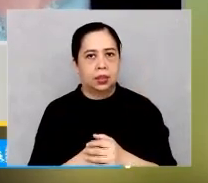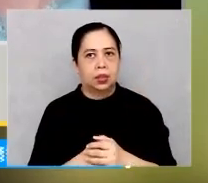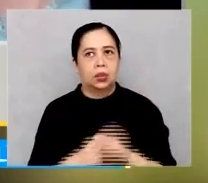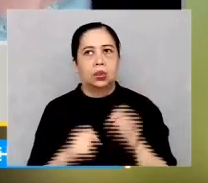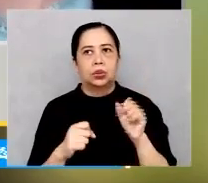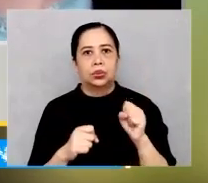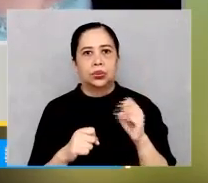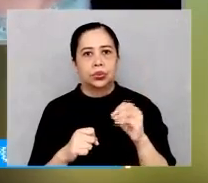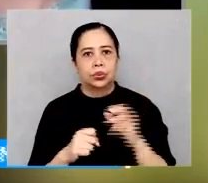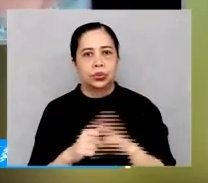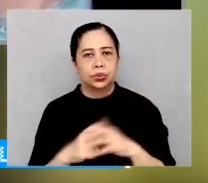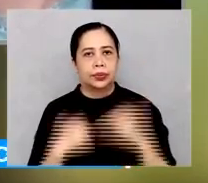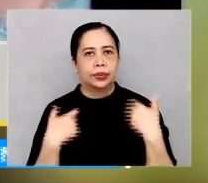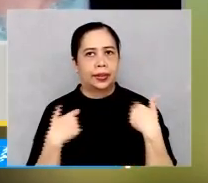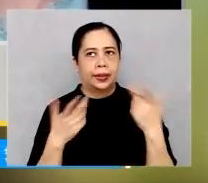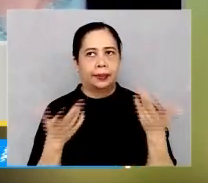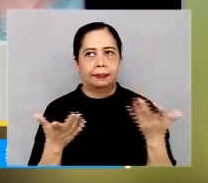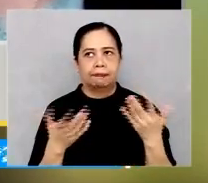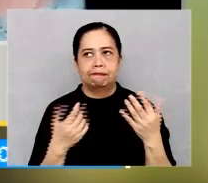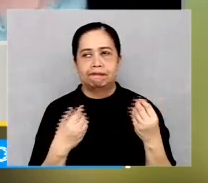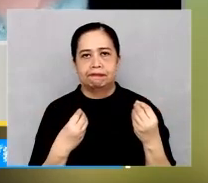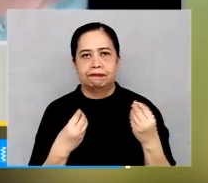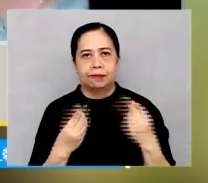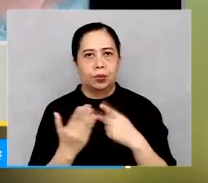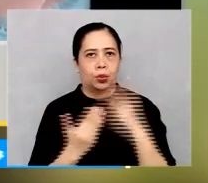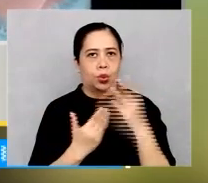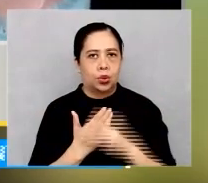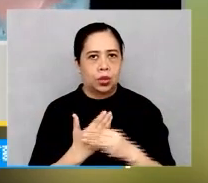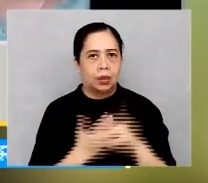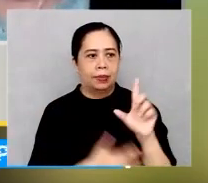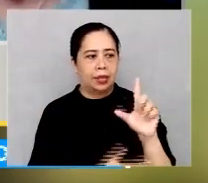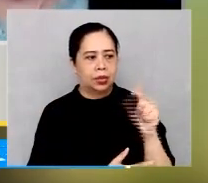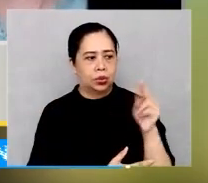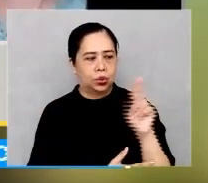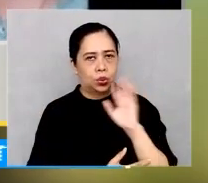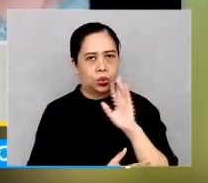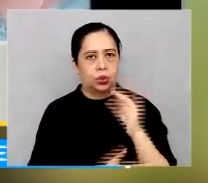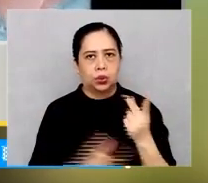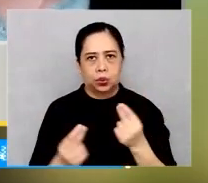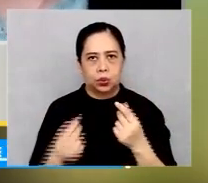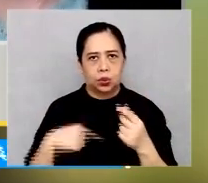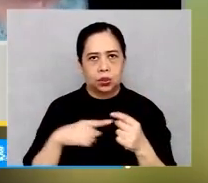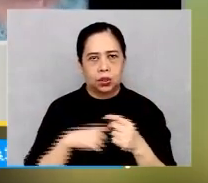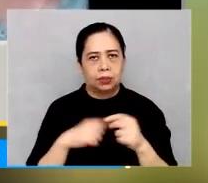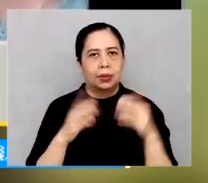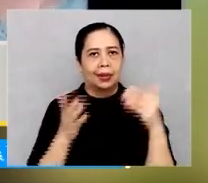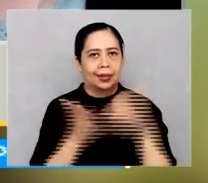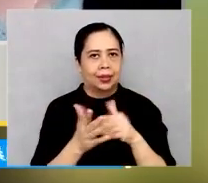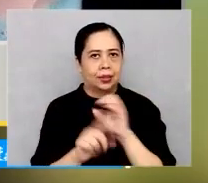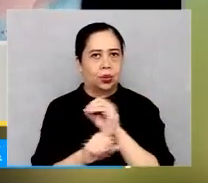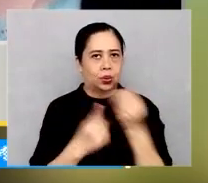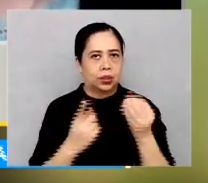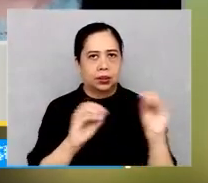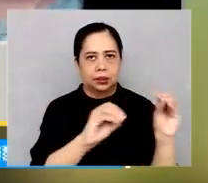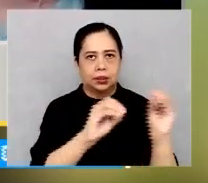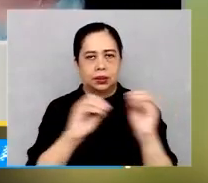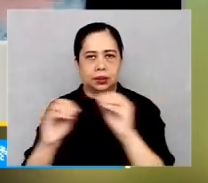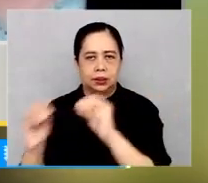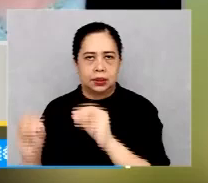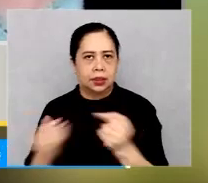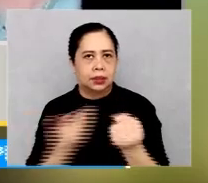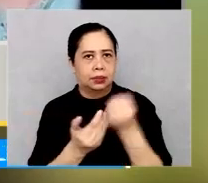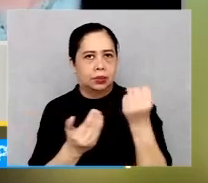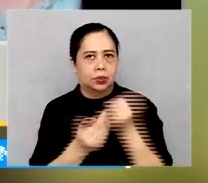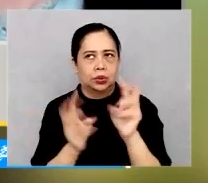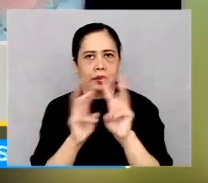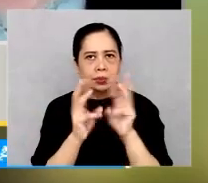doon, nagkaroon po kami ng program si LGU po na magkakandak po kami ng reorientation and then ng mga symposiums